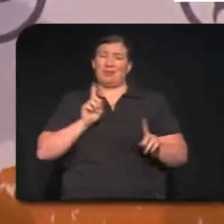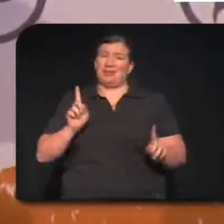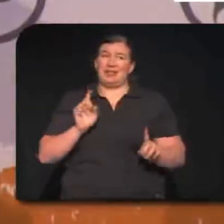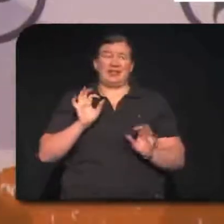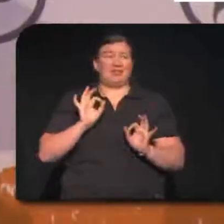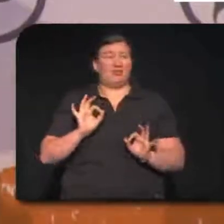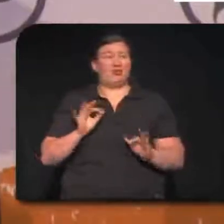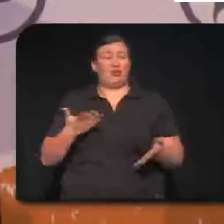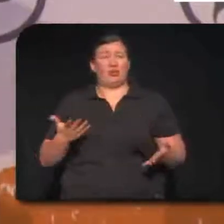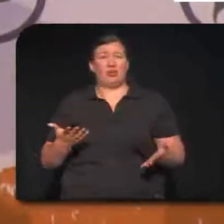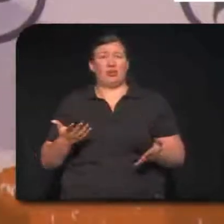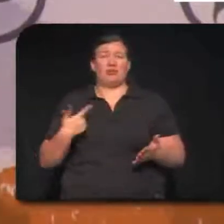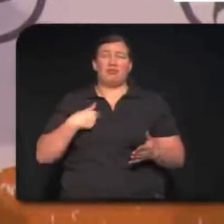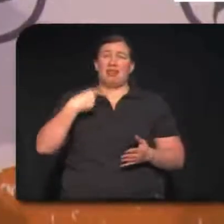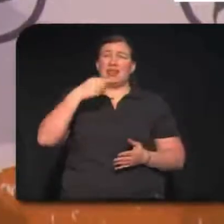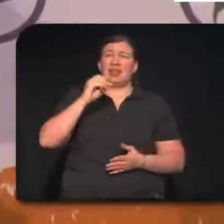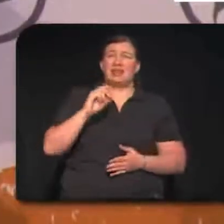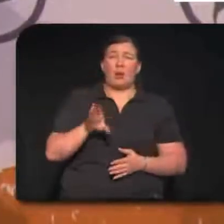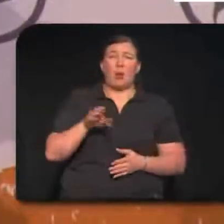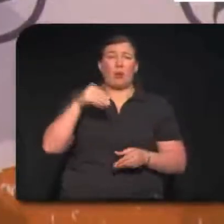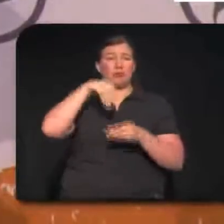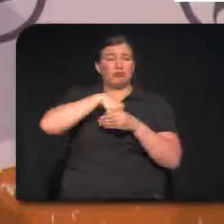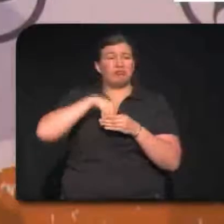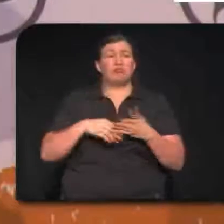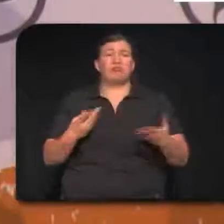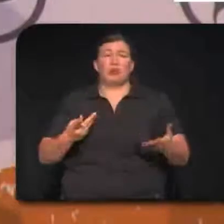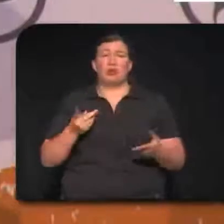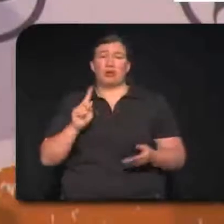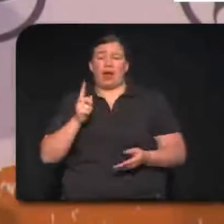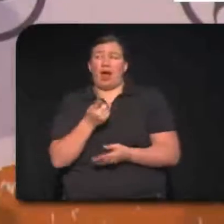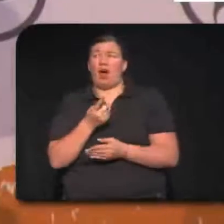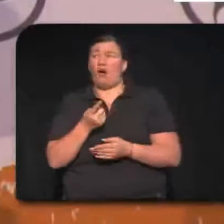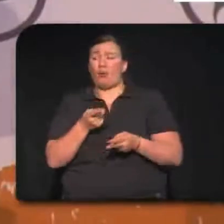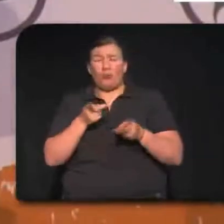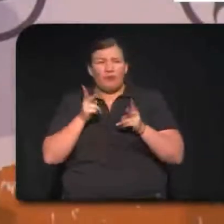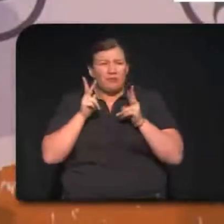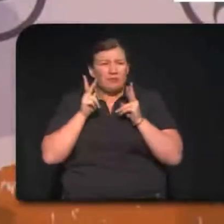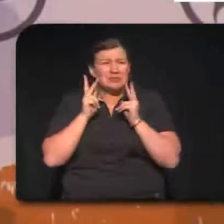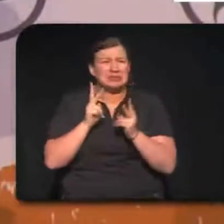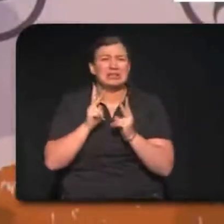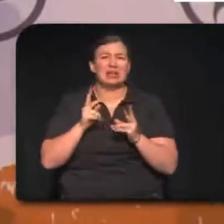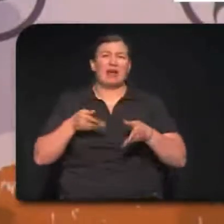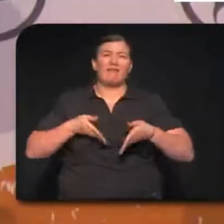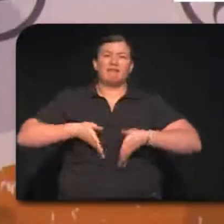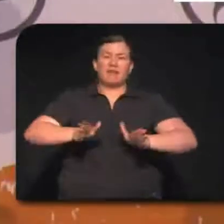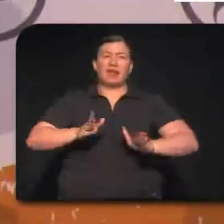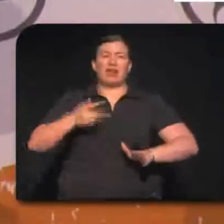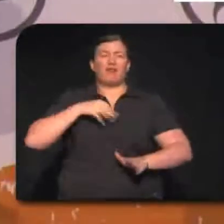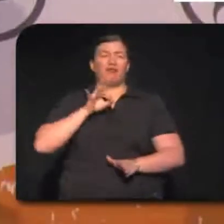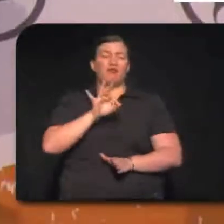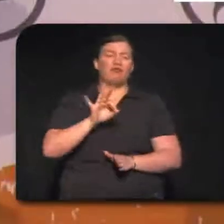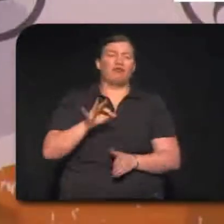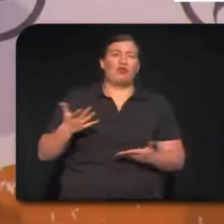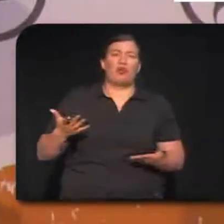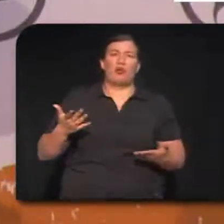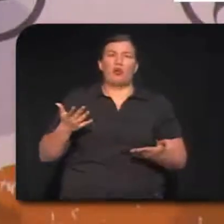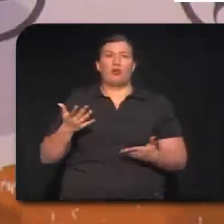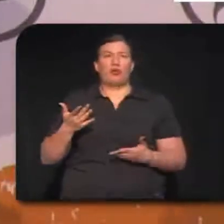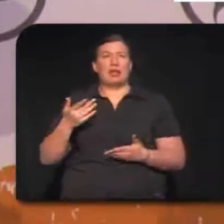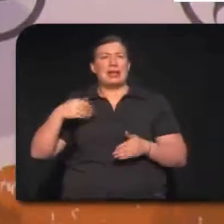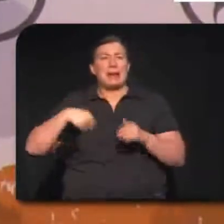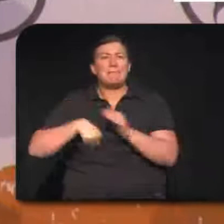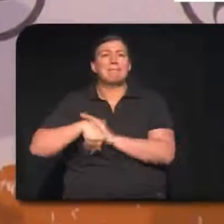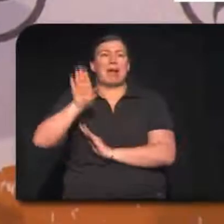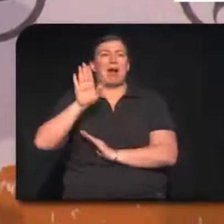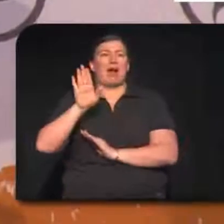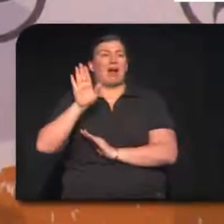entgegen dem was die Geo zum Thema sagt sondern es ist auch ein todsicherer Weg wie man bei einem derartigen Thema sicherstellen kann dass ein hinreichende